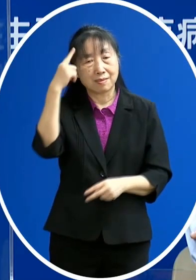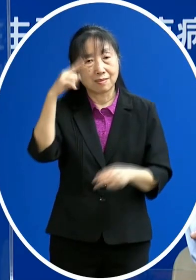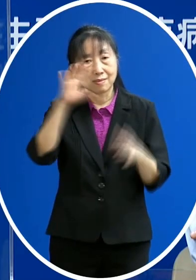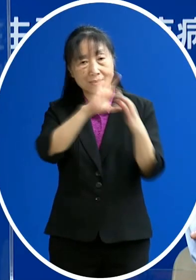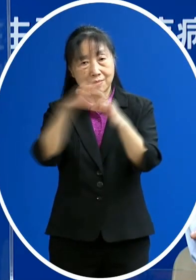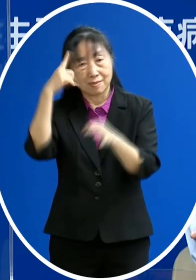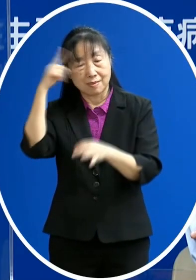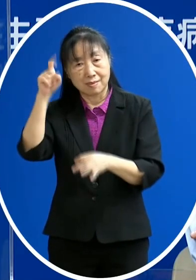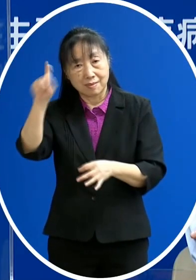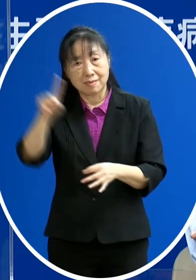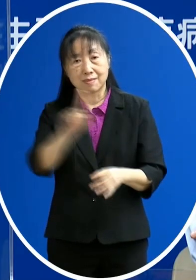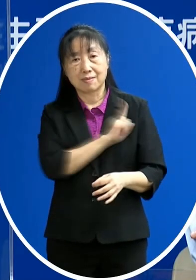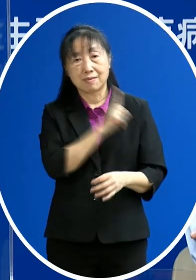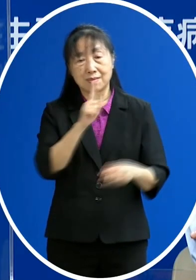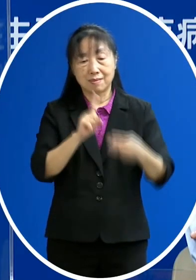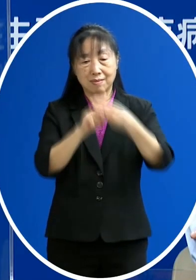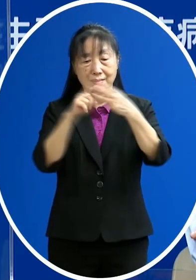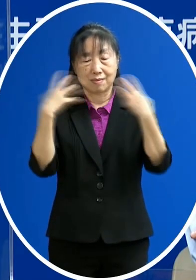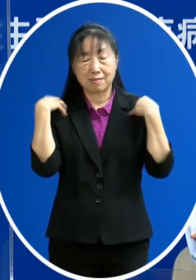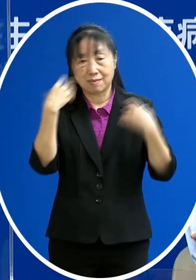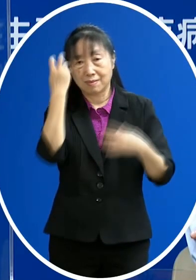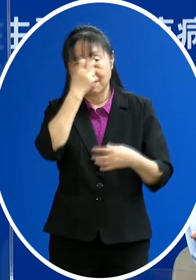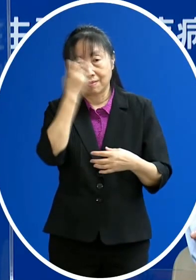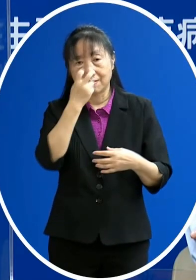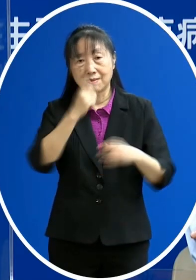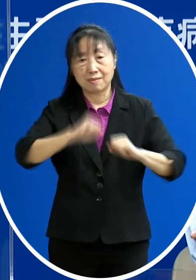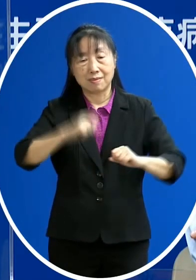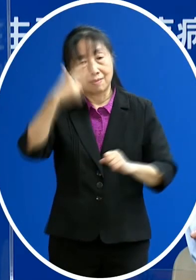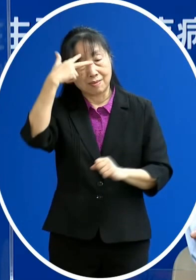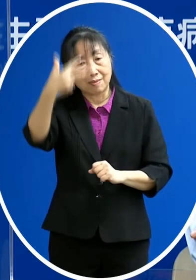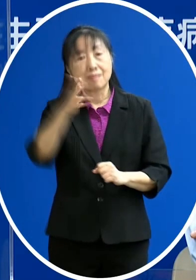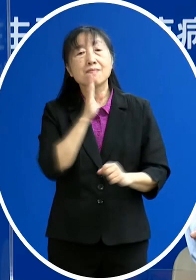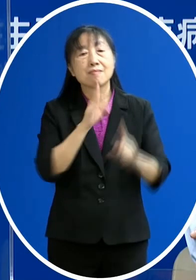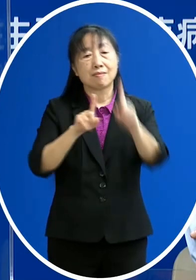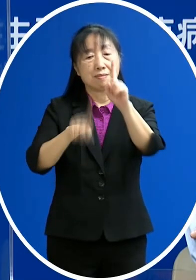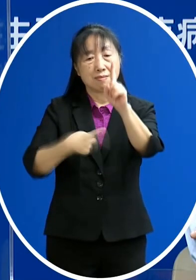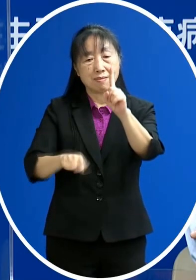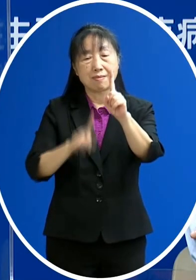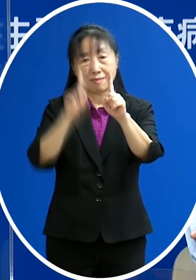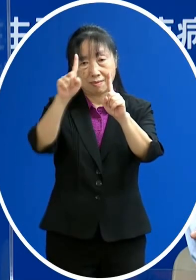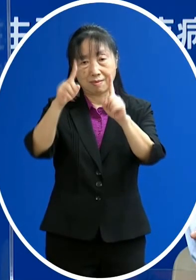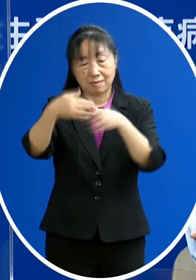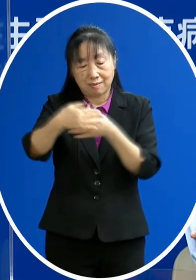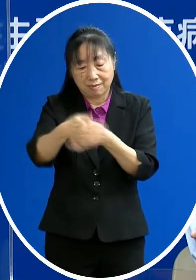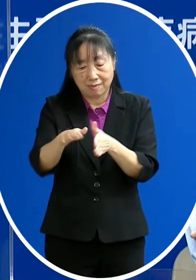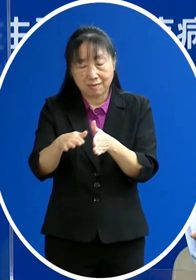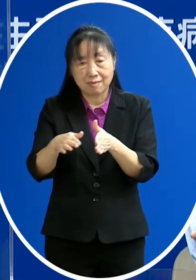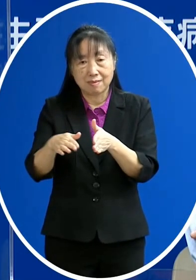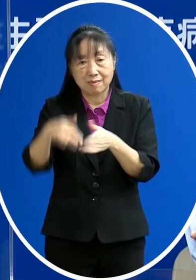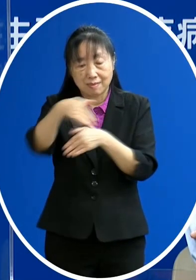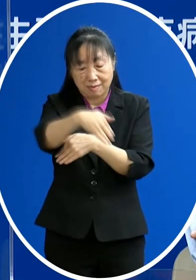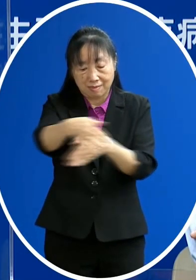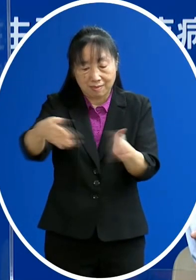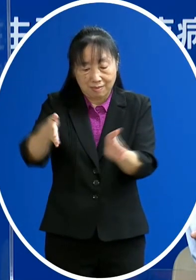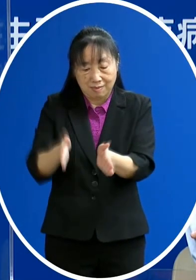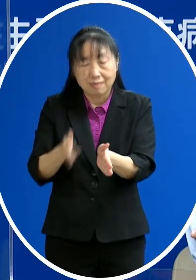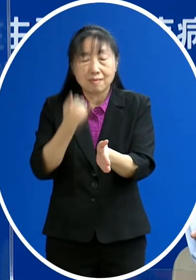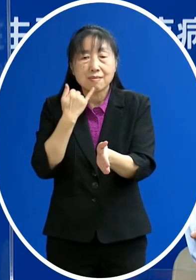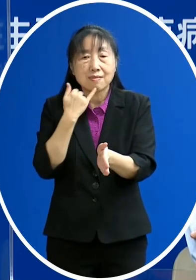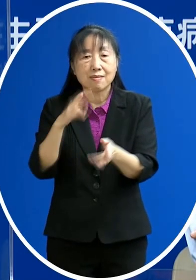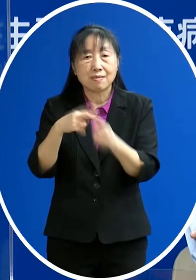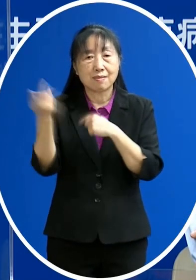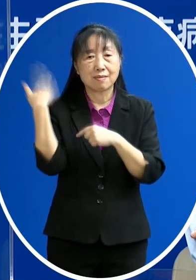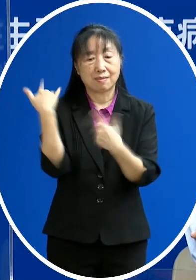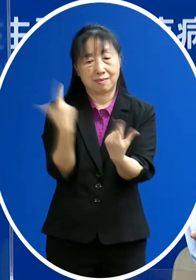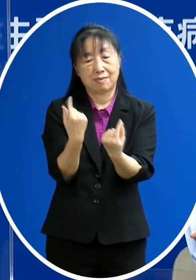续自主健康管理7天，好，那是以一人一室会好为原则，好，那跟以前的规